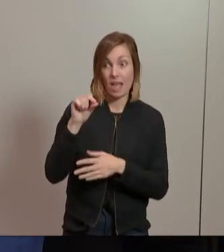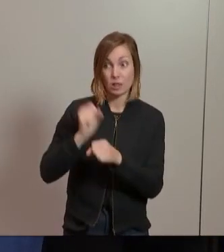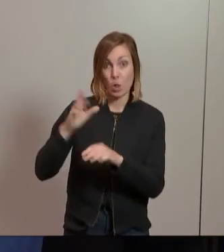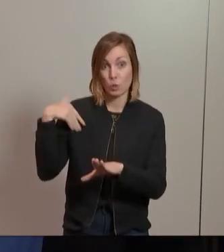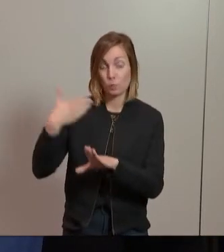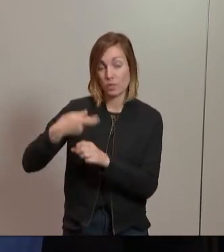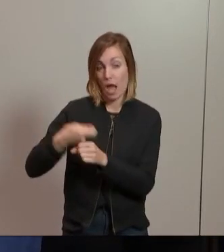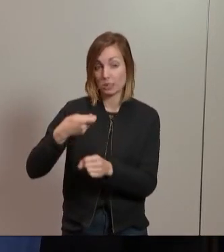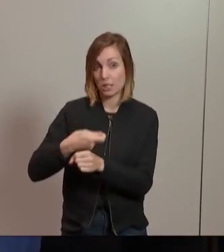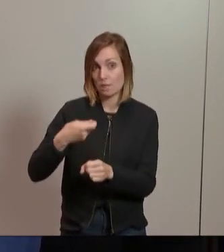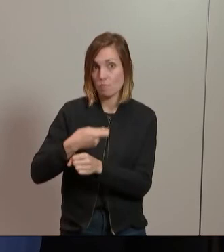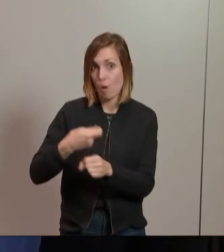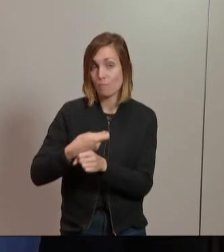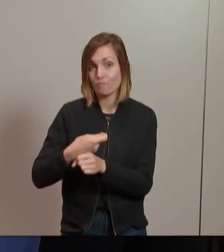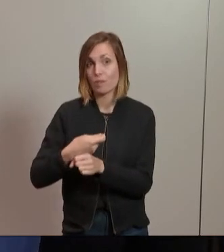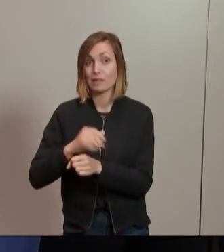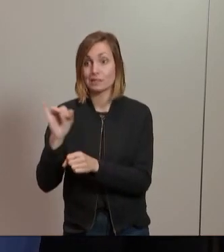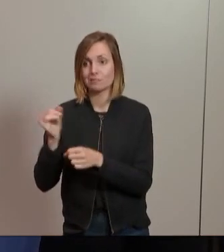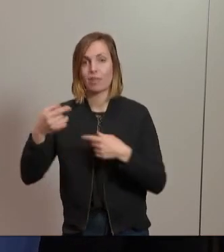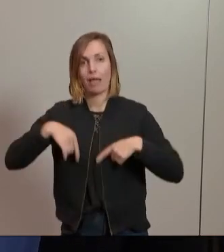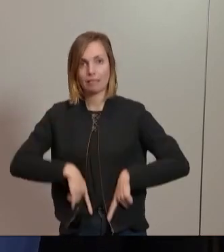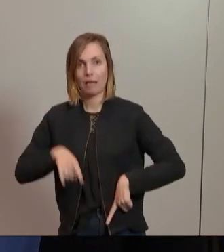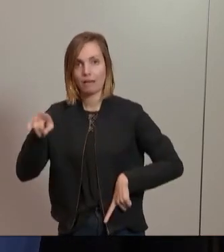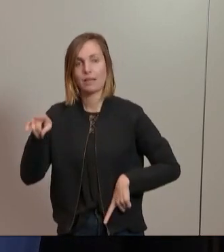continu de la part de l'État d'Israël.